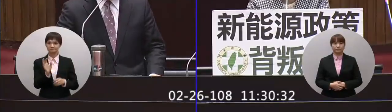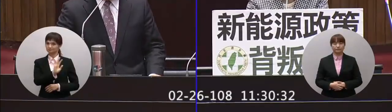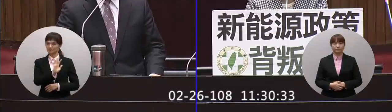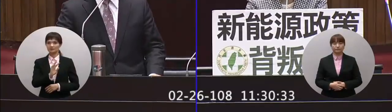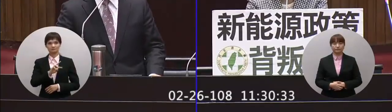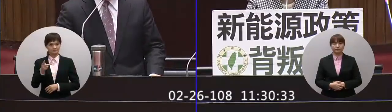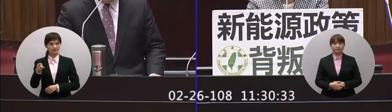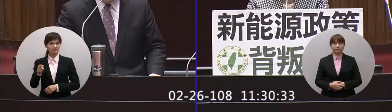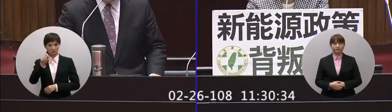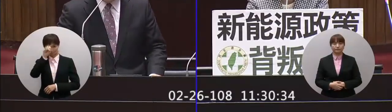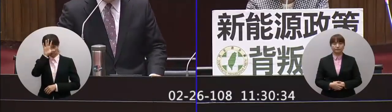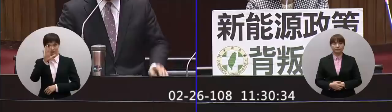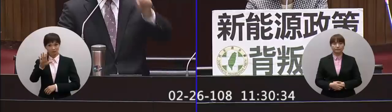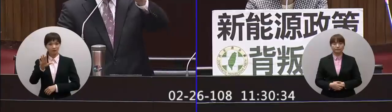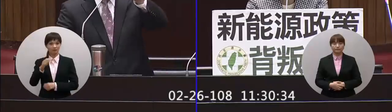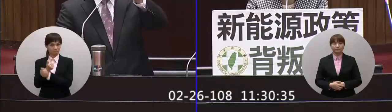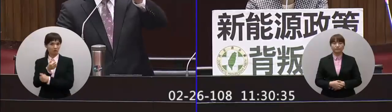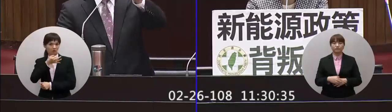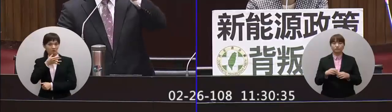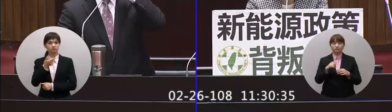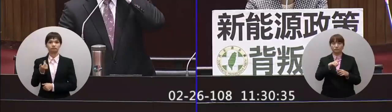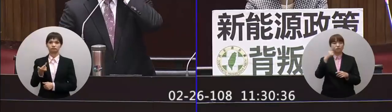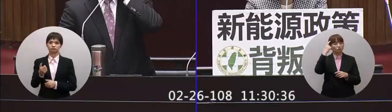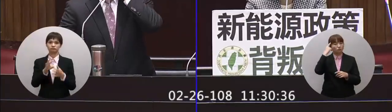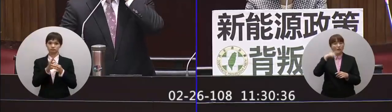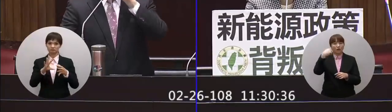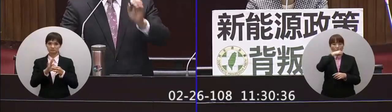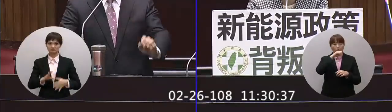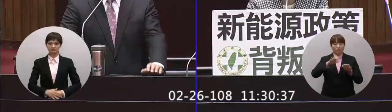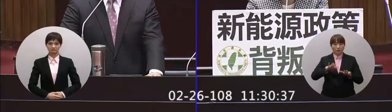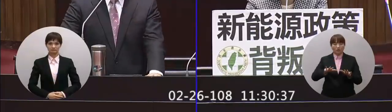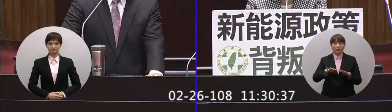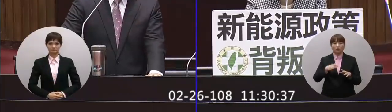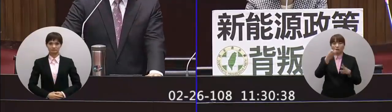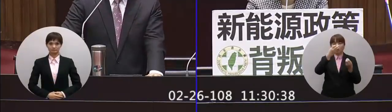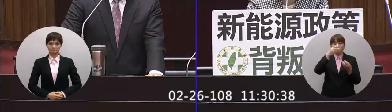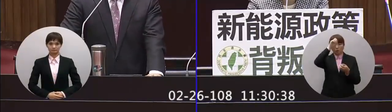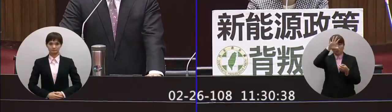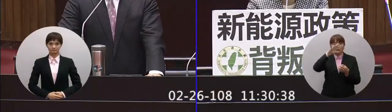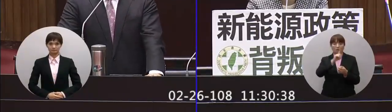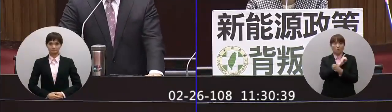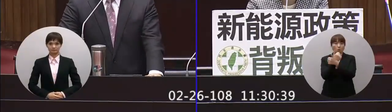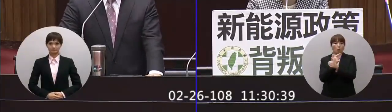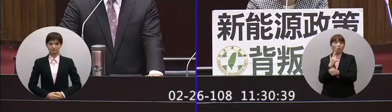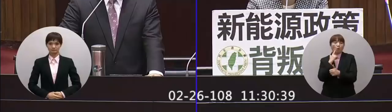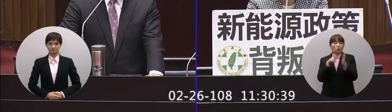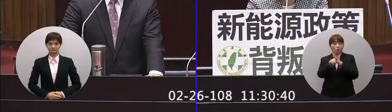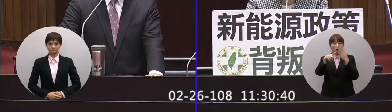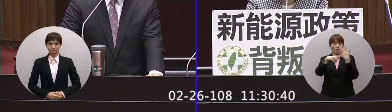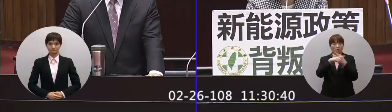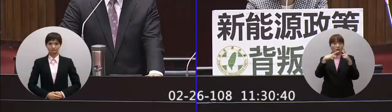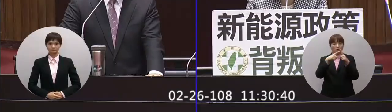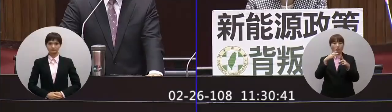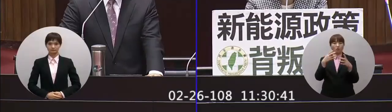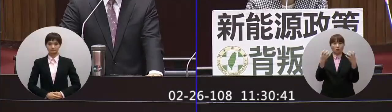就算有党籍也没关系。 所以苏院长，你是觉得台湾现在没有无党籍、有经验的专业人